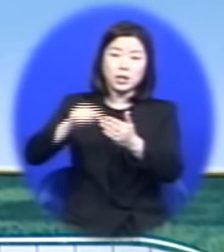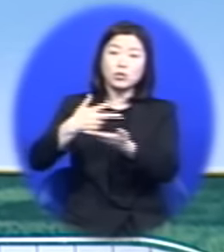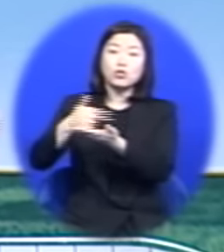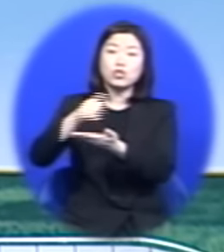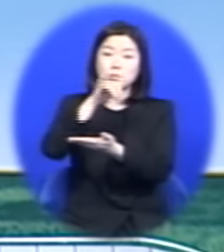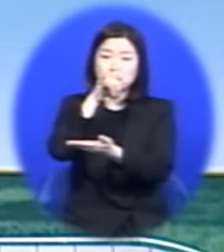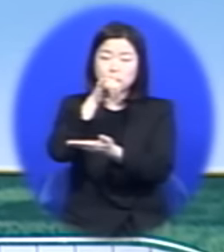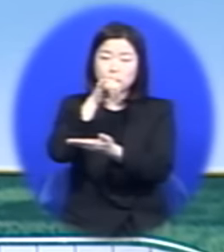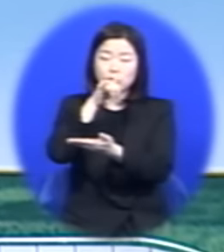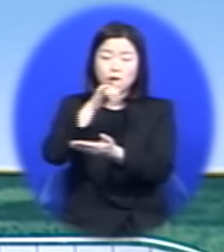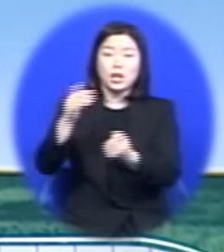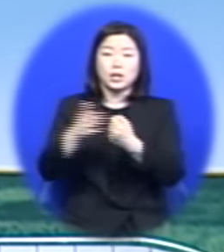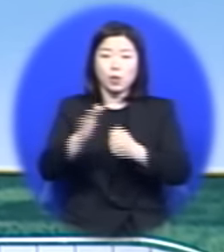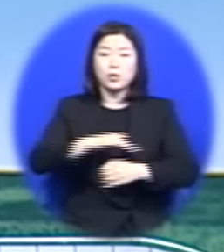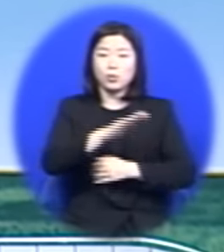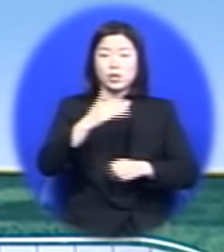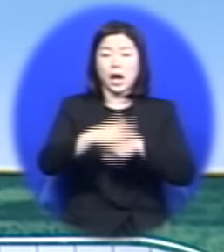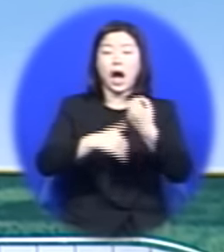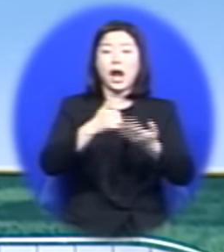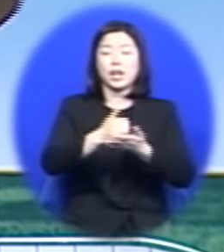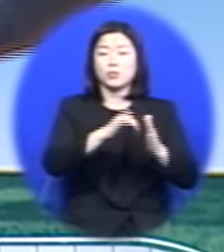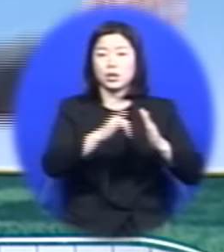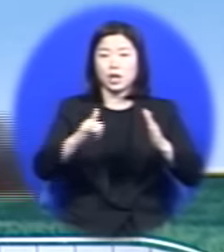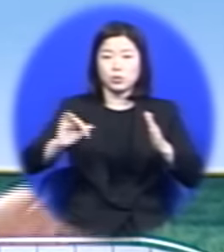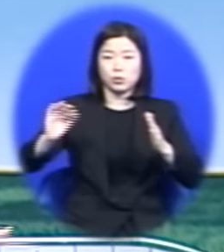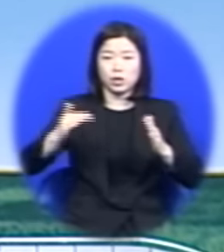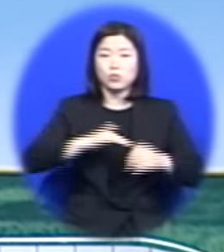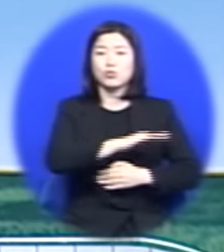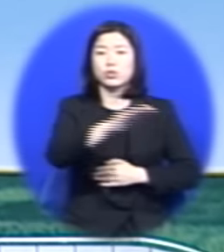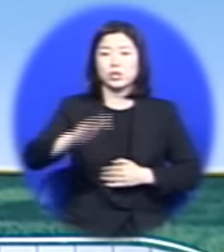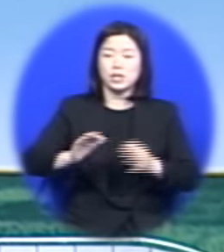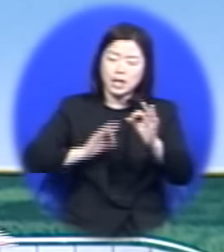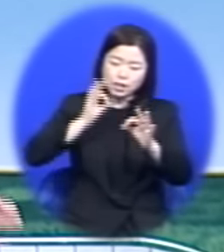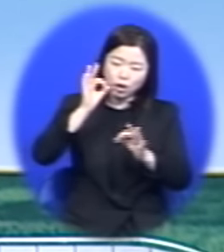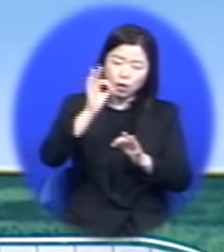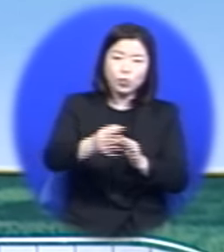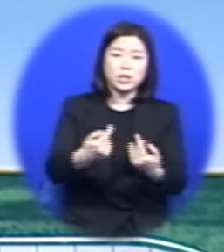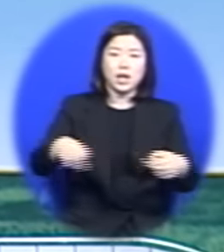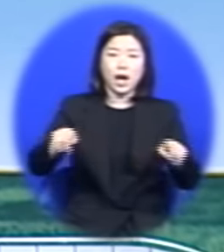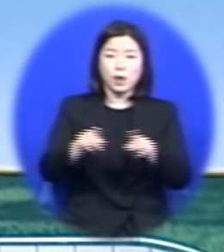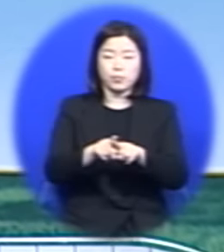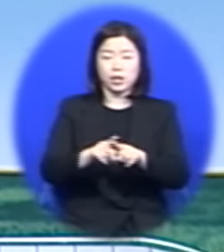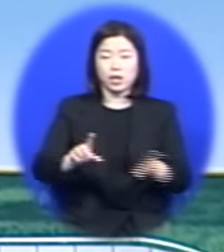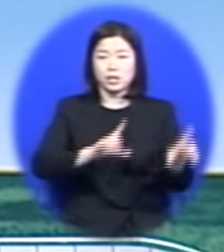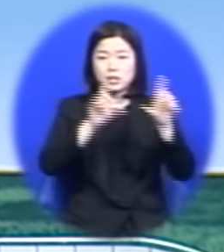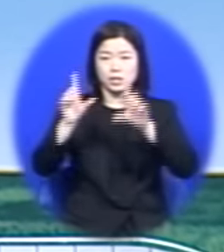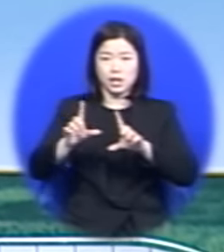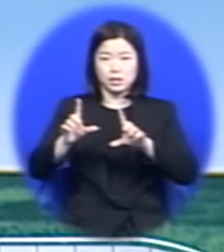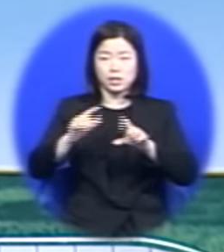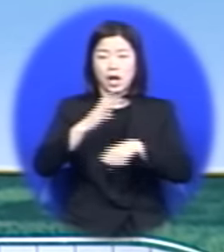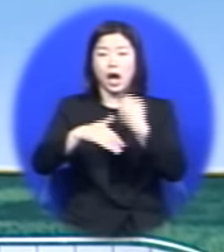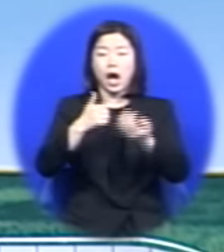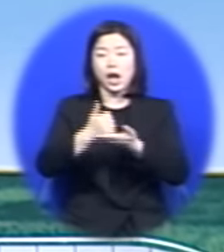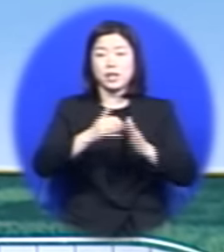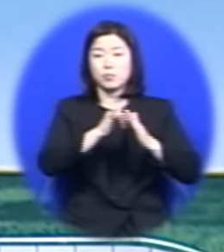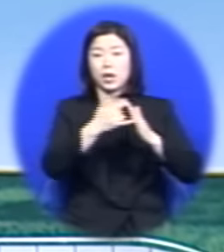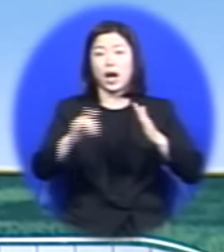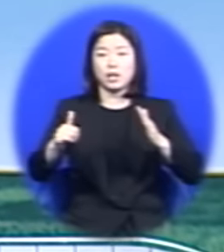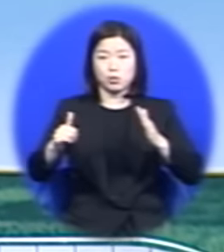하나님의 가족이 된 우리들은 영원히 함께 사는 그런 하나님의